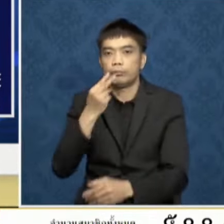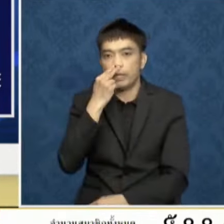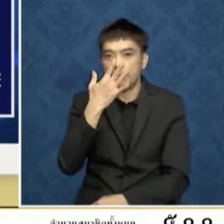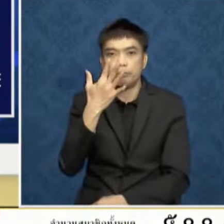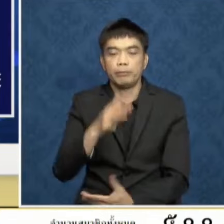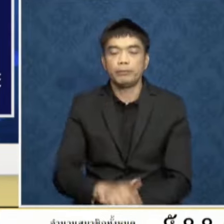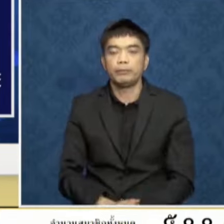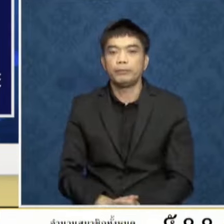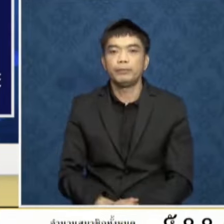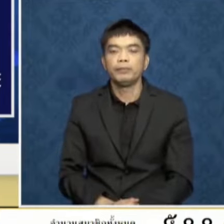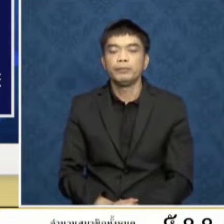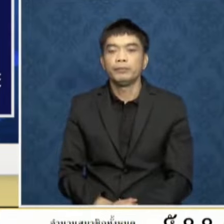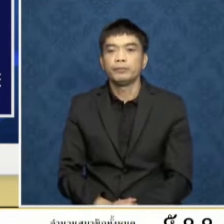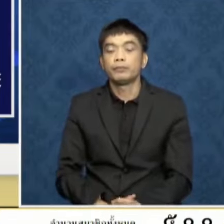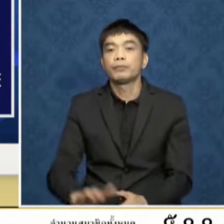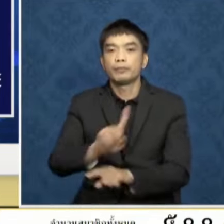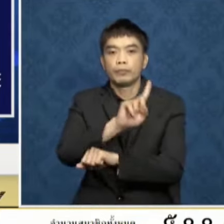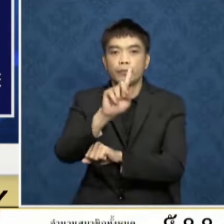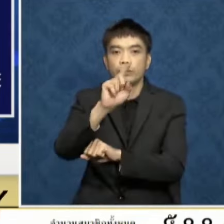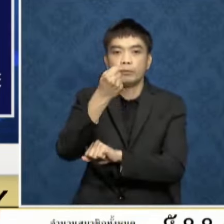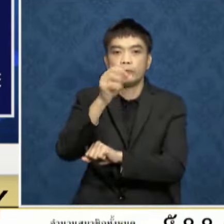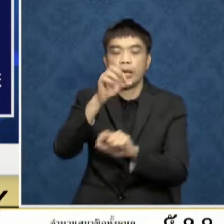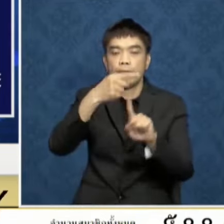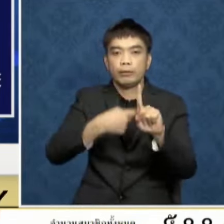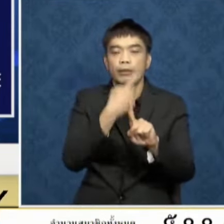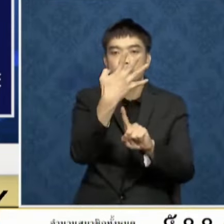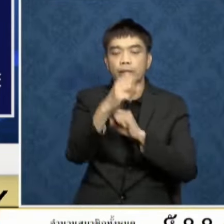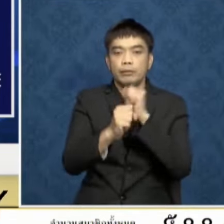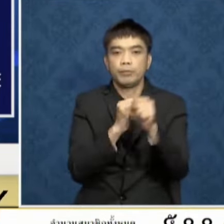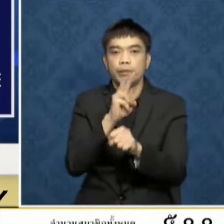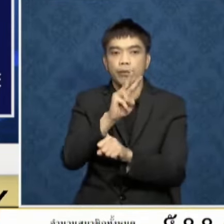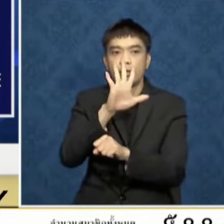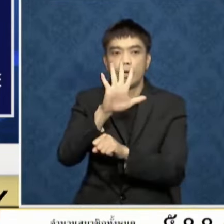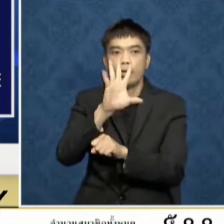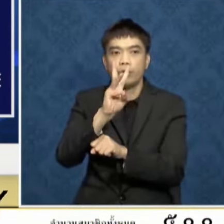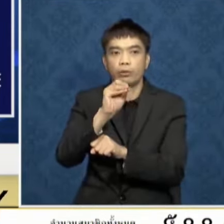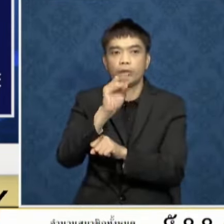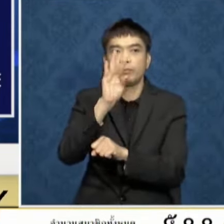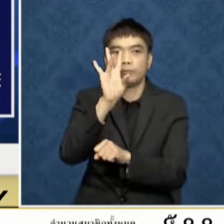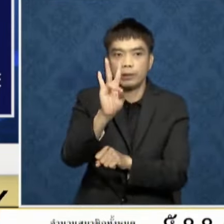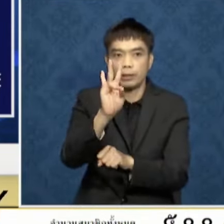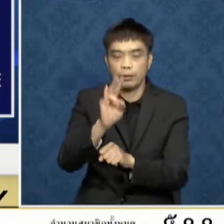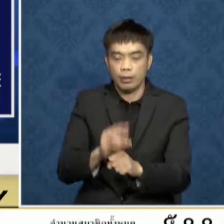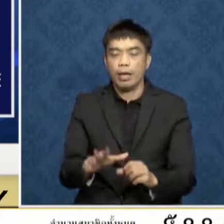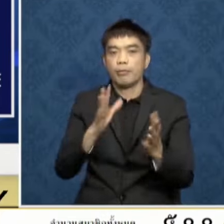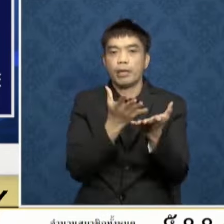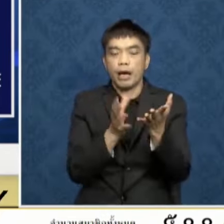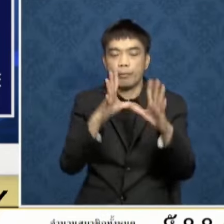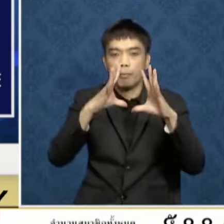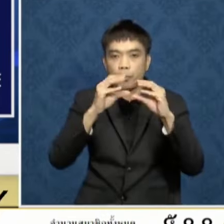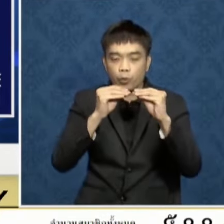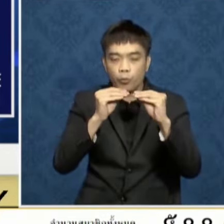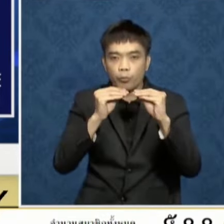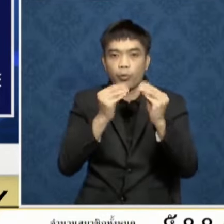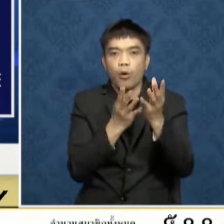ๆต่อมาค่ะในวันที่ 19เมษายน 2567ค่ะมีการประชุมคณะกรรมการพัฒนาซอพาวเวอรแห่งชาติ